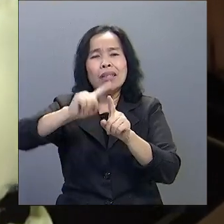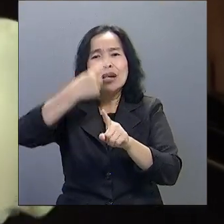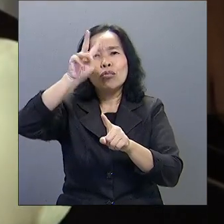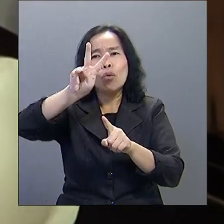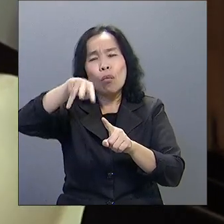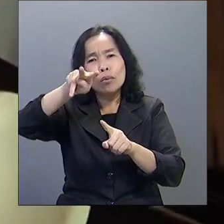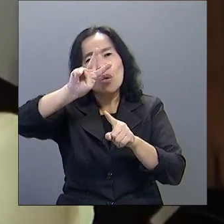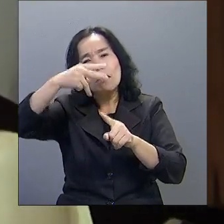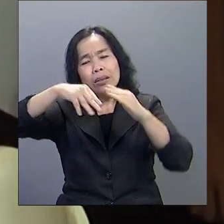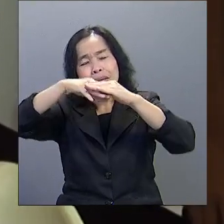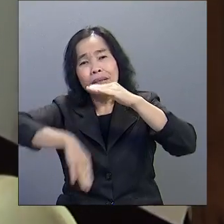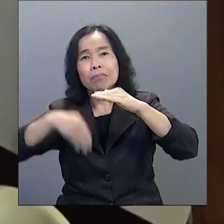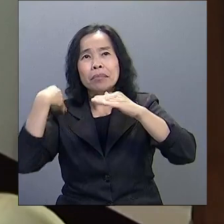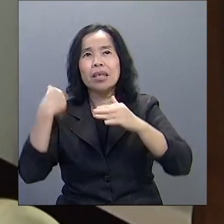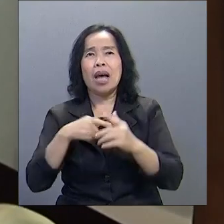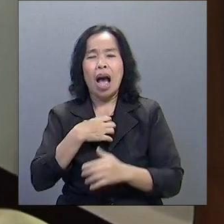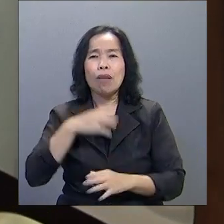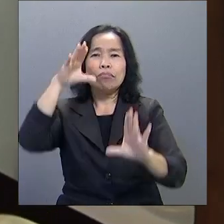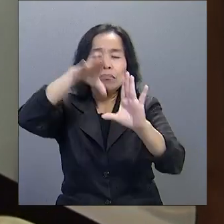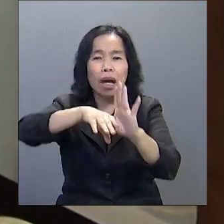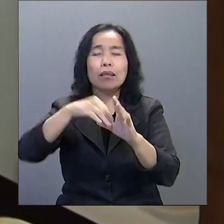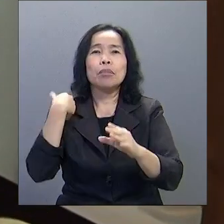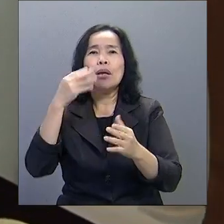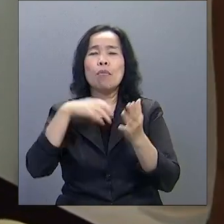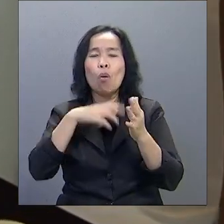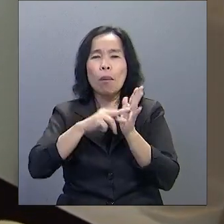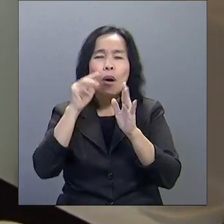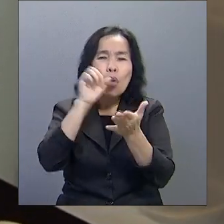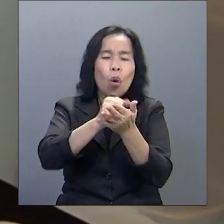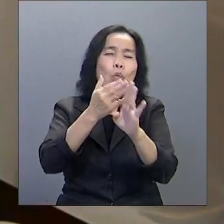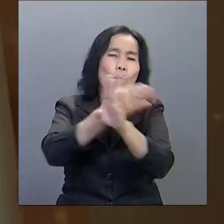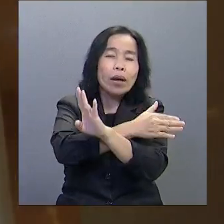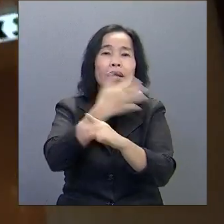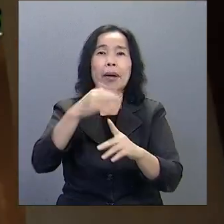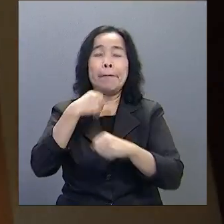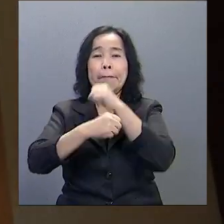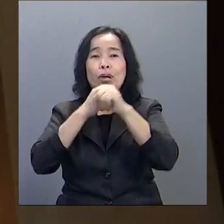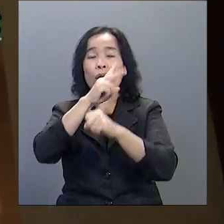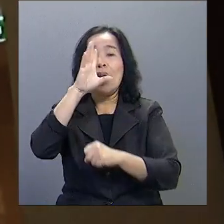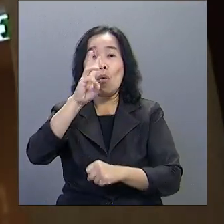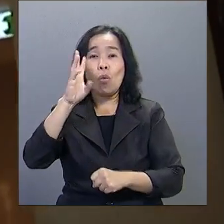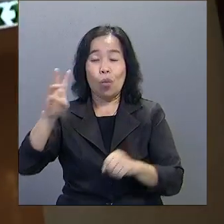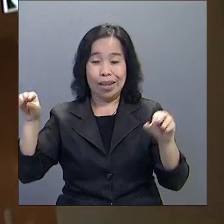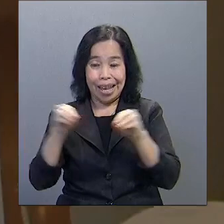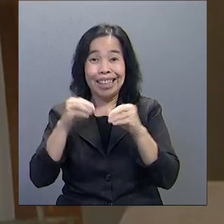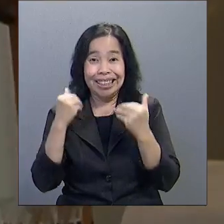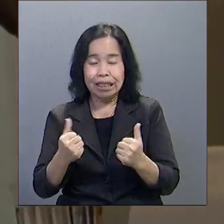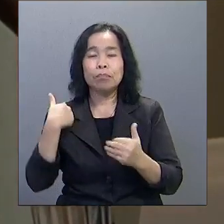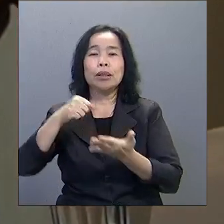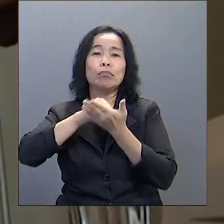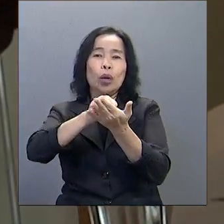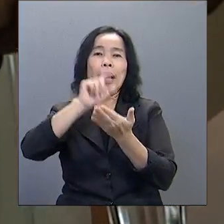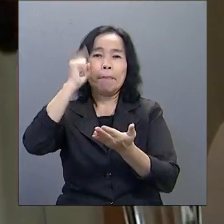ต่อครอบครัวเข้าร่วมโครงการครบจำนวนภายใน 1เดือนในขณะที่ปี 2566ที่จะถึงนี้จะเปิดให้บริการ